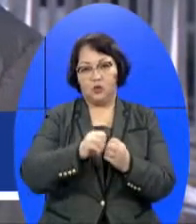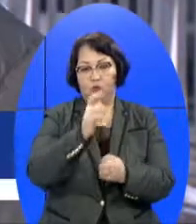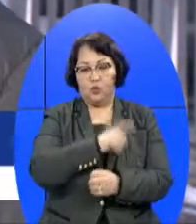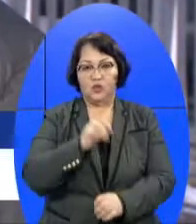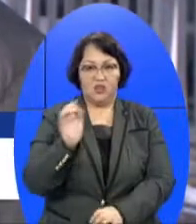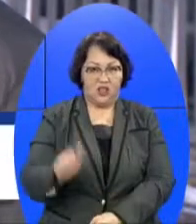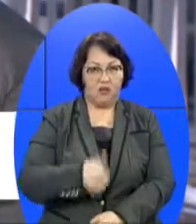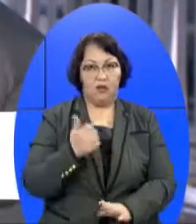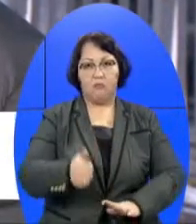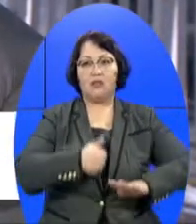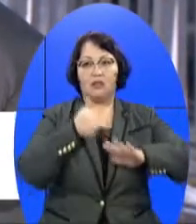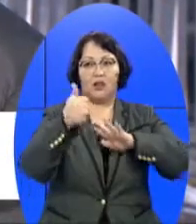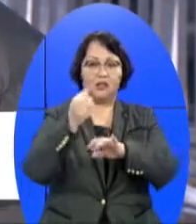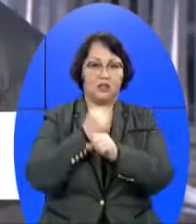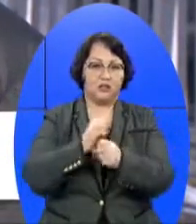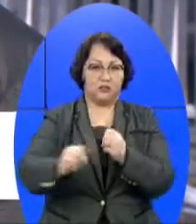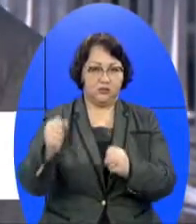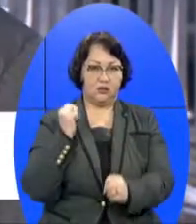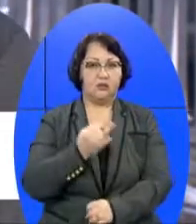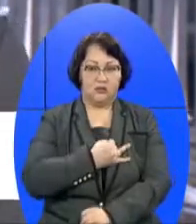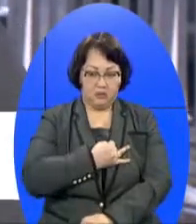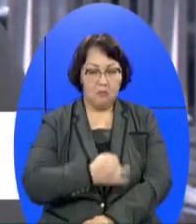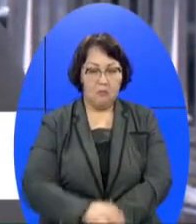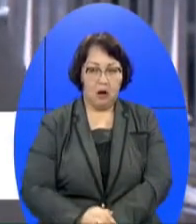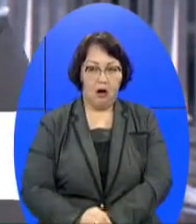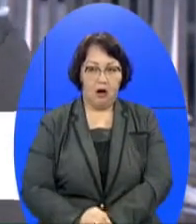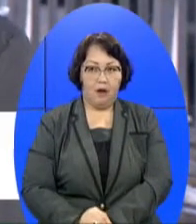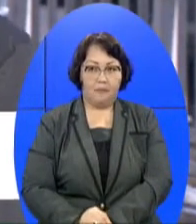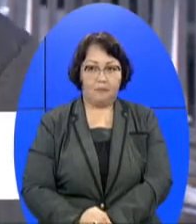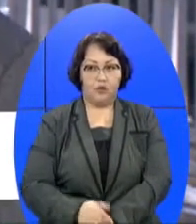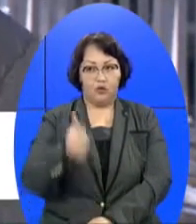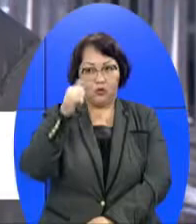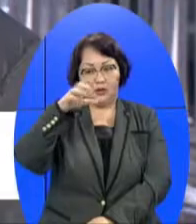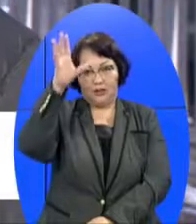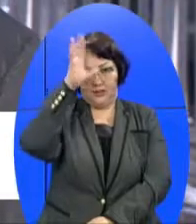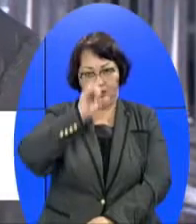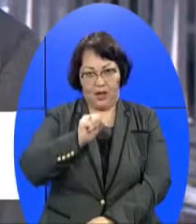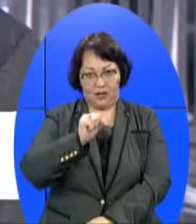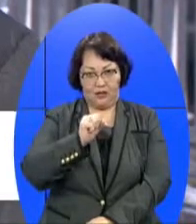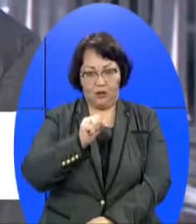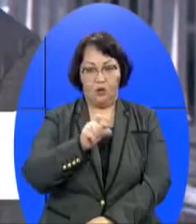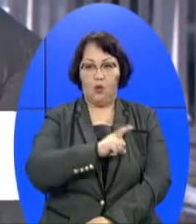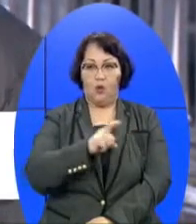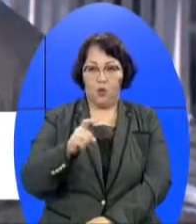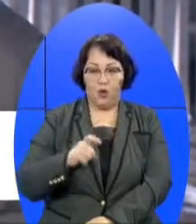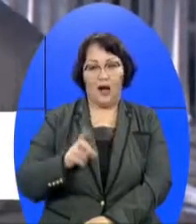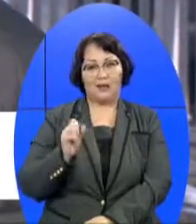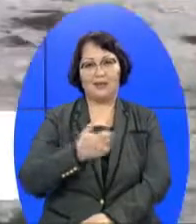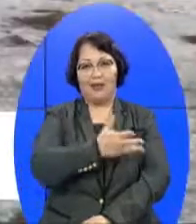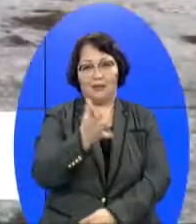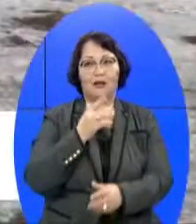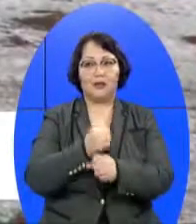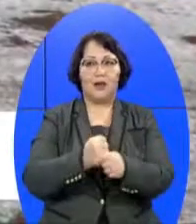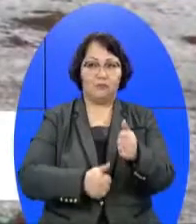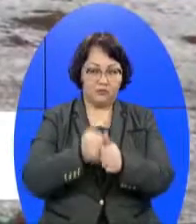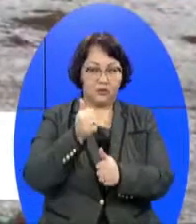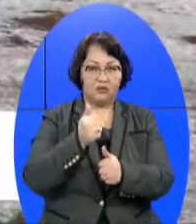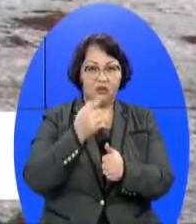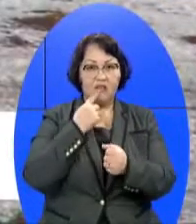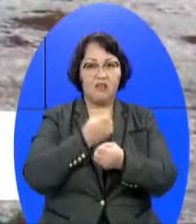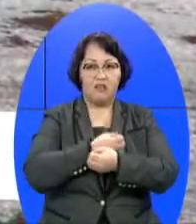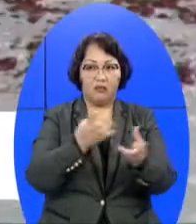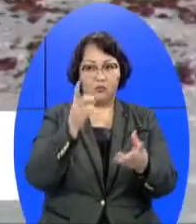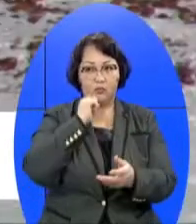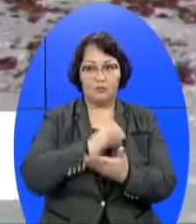жишээлж манлайлж ажиллана гэдэгт бол итгэлтэй байгаа. Тэгээд ерөнхий сайдын өмнөөс болон хуваасаа тавгтай ажлын амжилт хүсье. 7-1